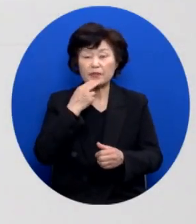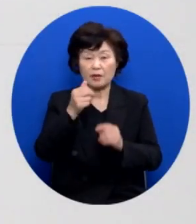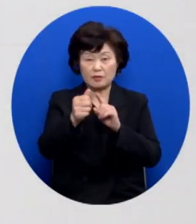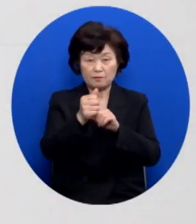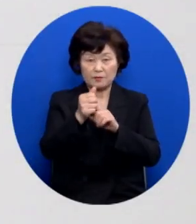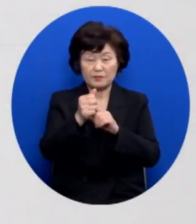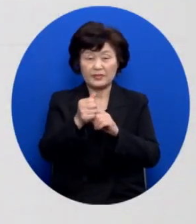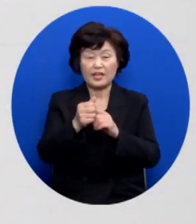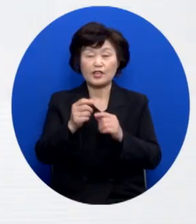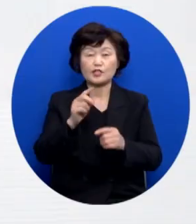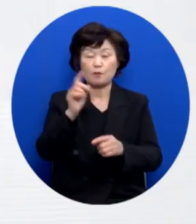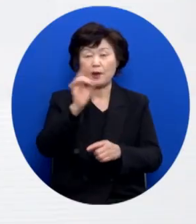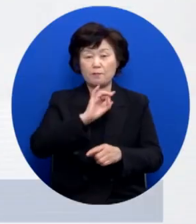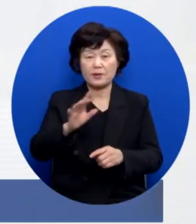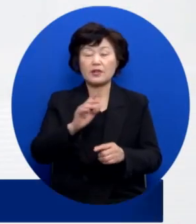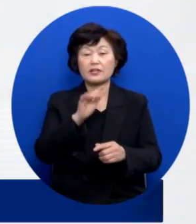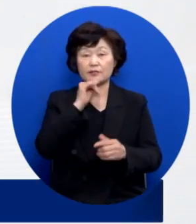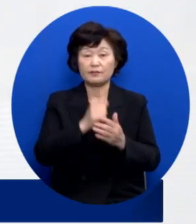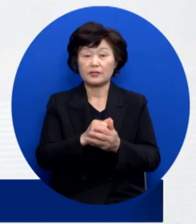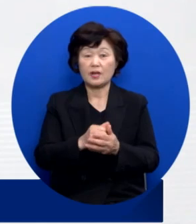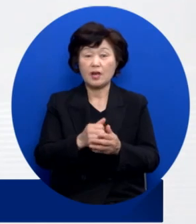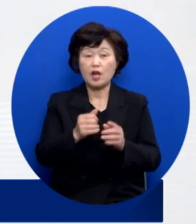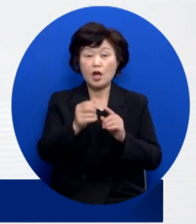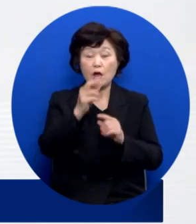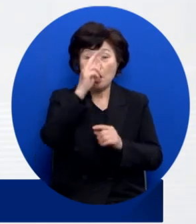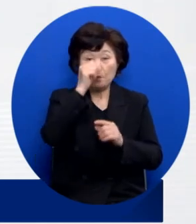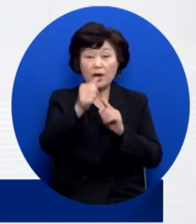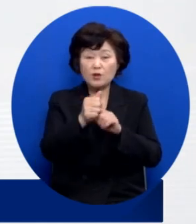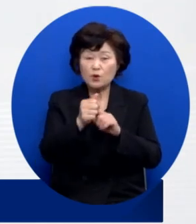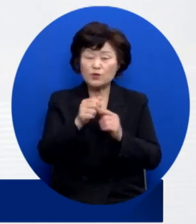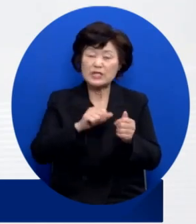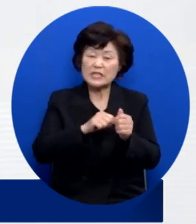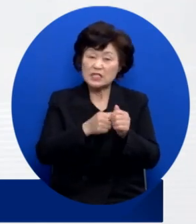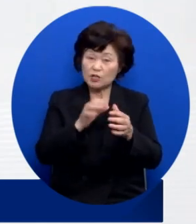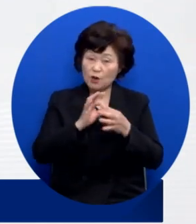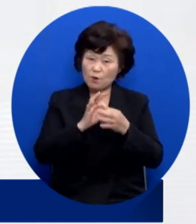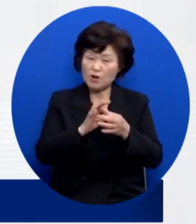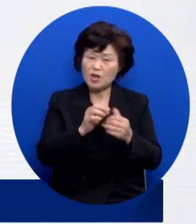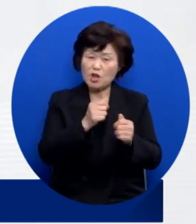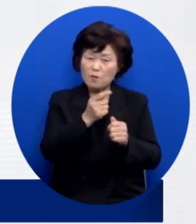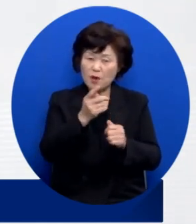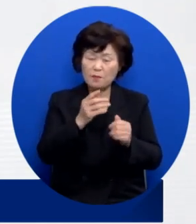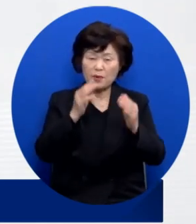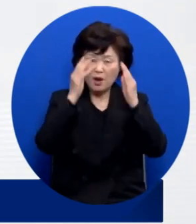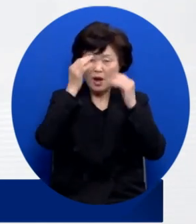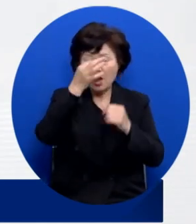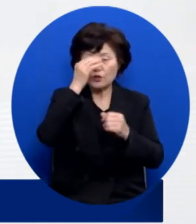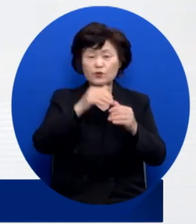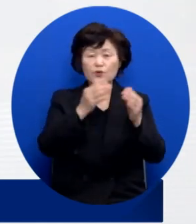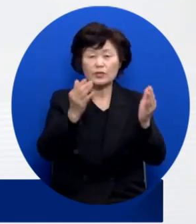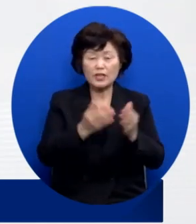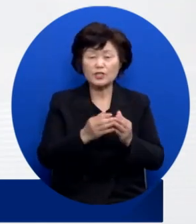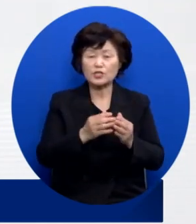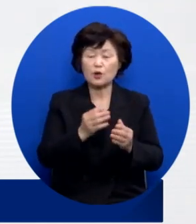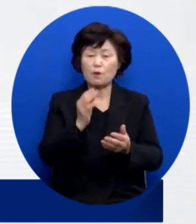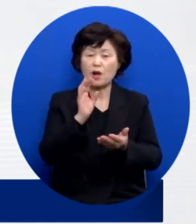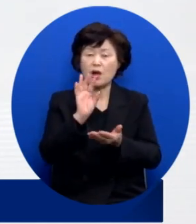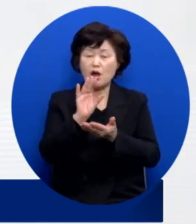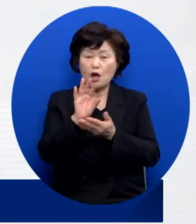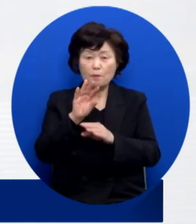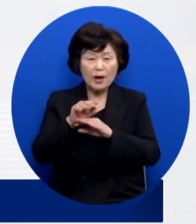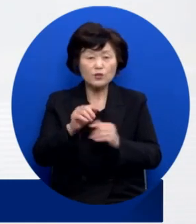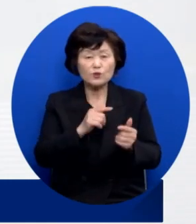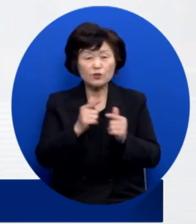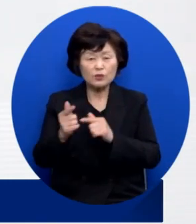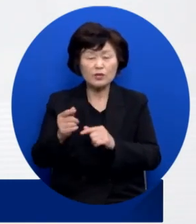일축했습니다. 박영식 교수의 징계와 관련해 몇몇 학술단체와 언론에서 박 교수의 일방적인 주장을